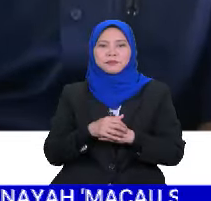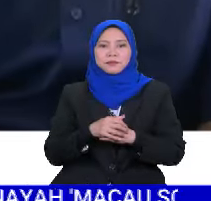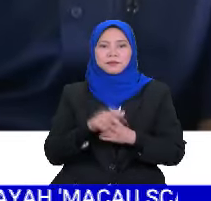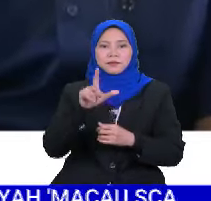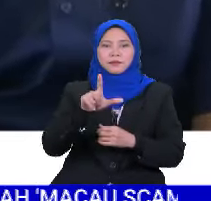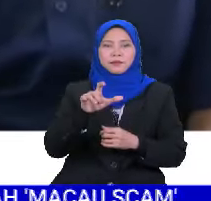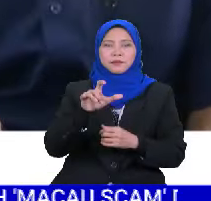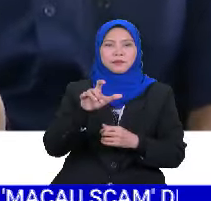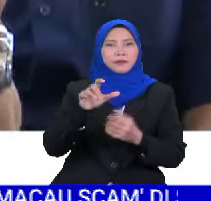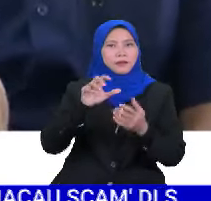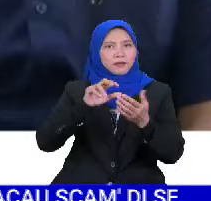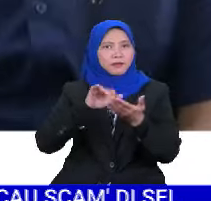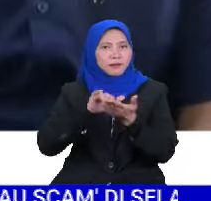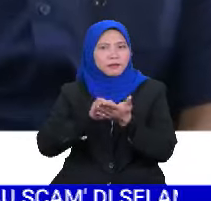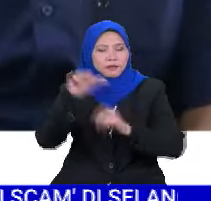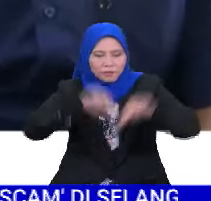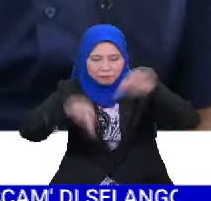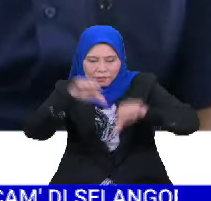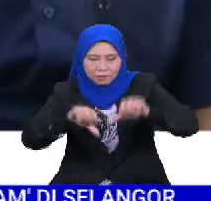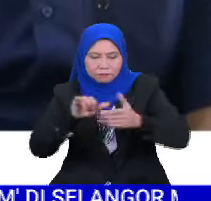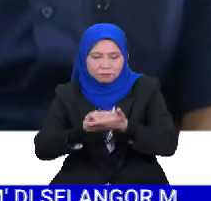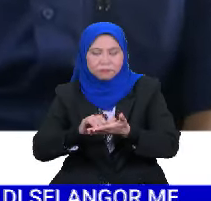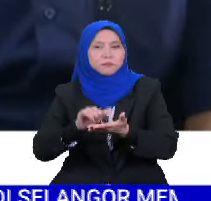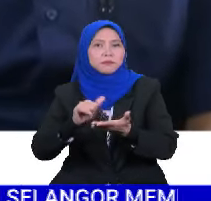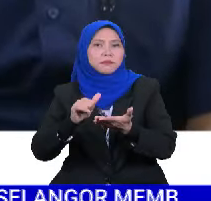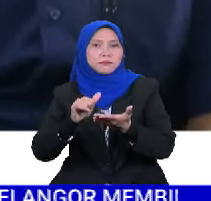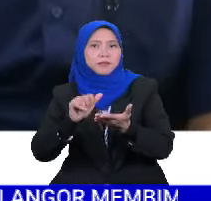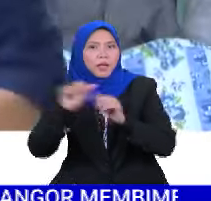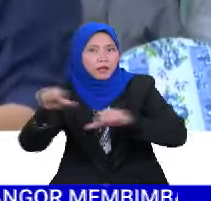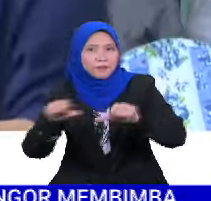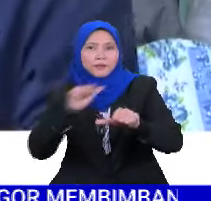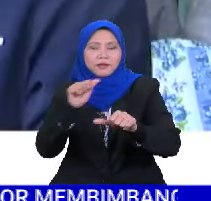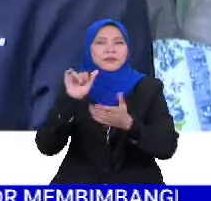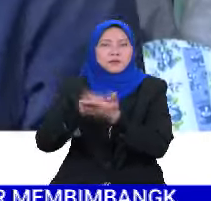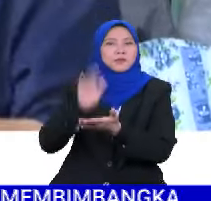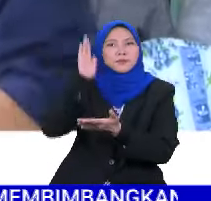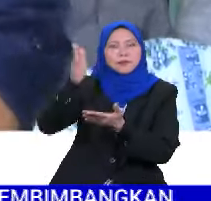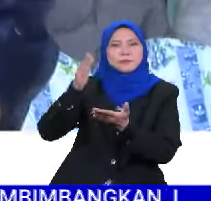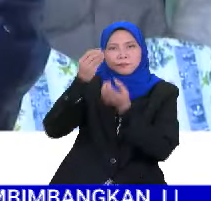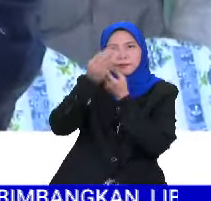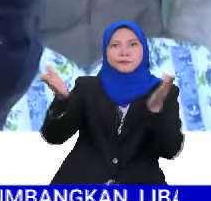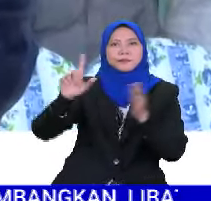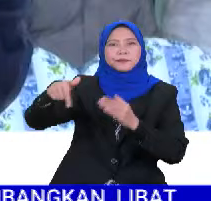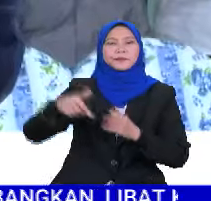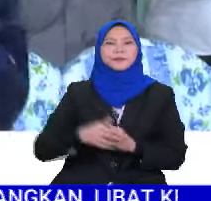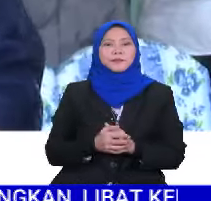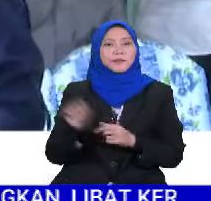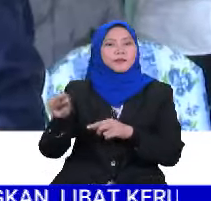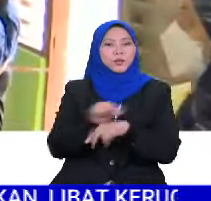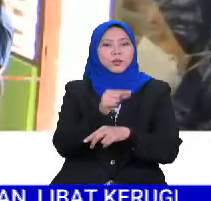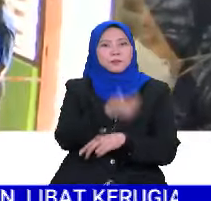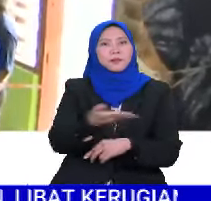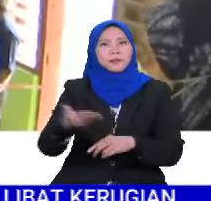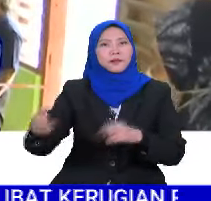bermakna kita akan dapat Sumba baru itulah lechter Neng Minutes work digunakan untuk